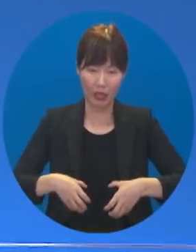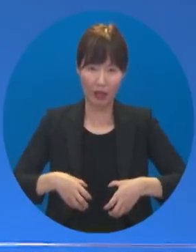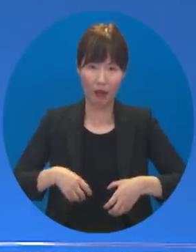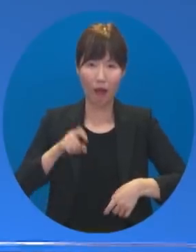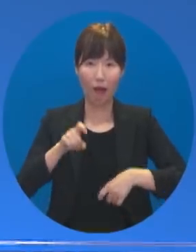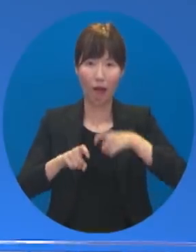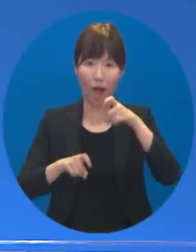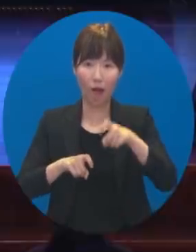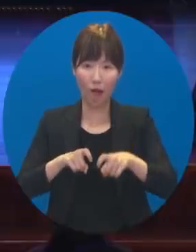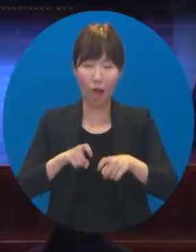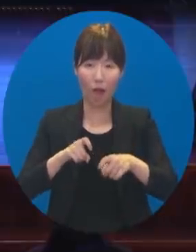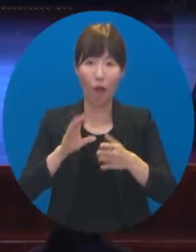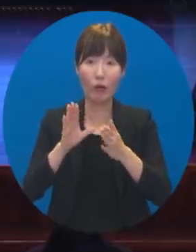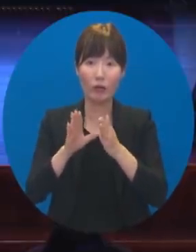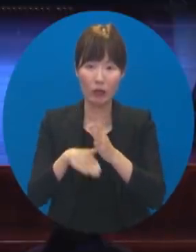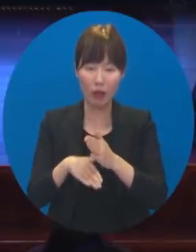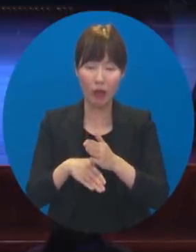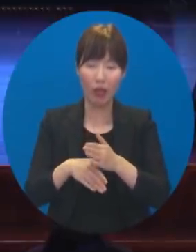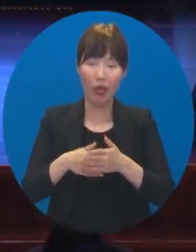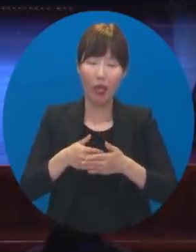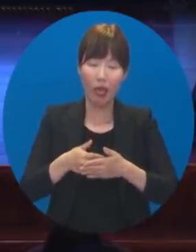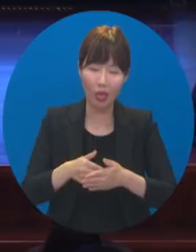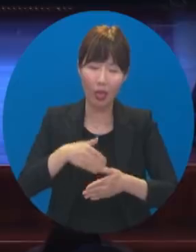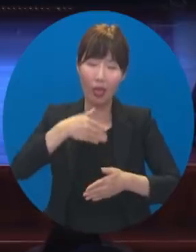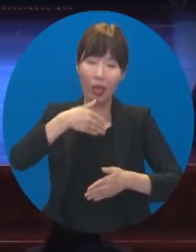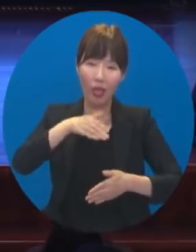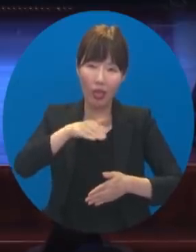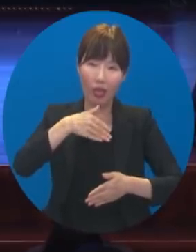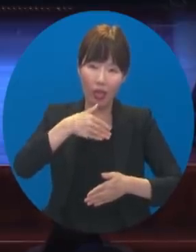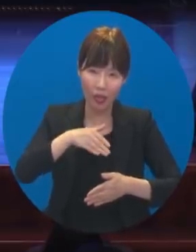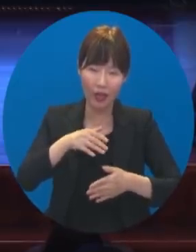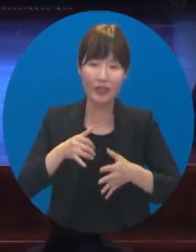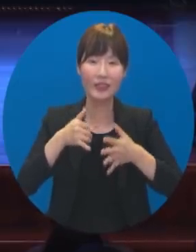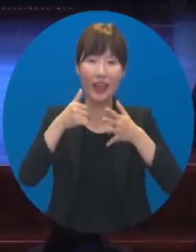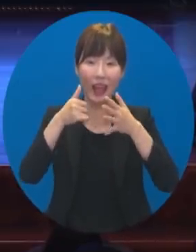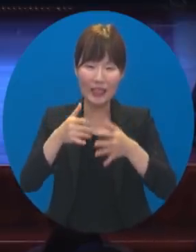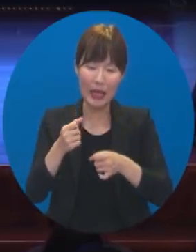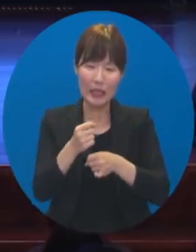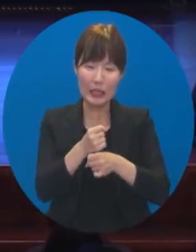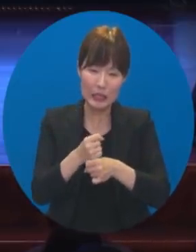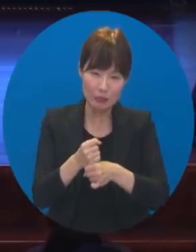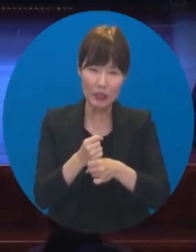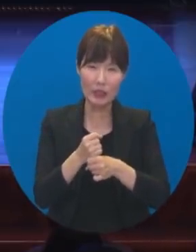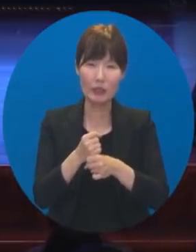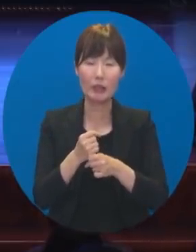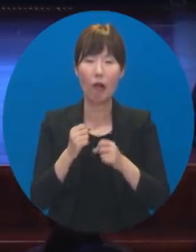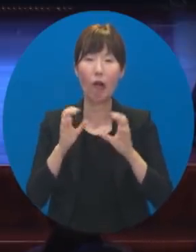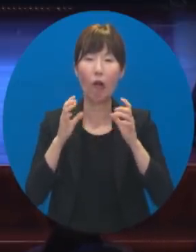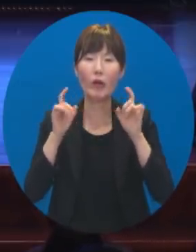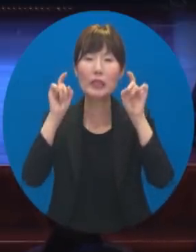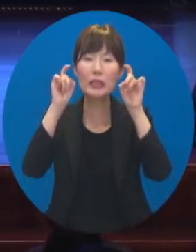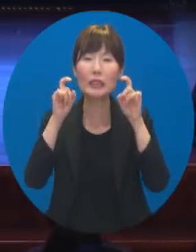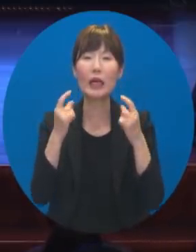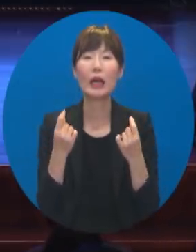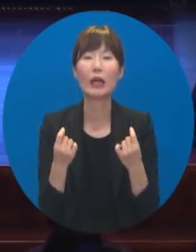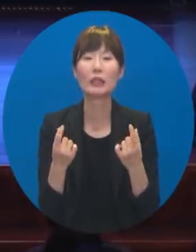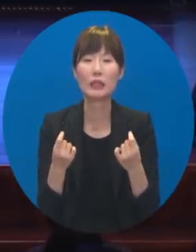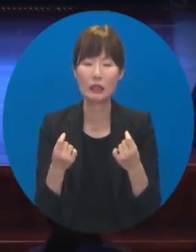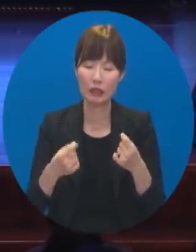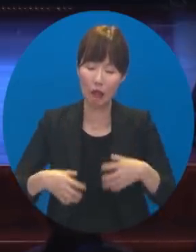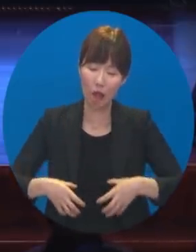허걱했는데 세상 짐을 지고 가는 어린 양처럼 허걱대면서도 나중에는 막 허리가